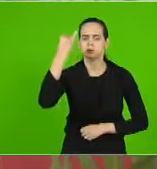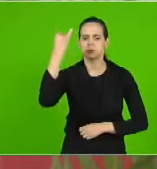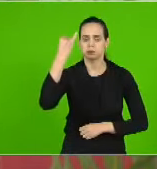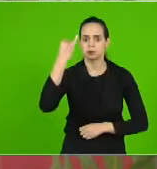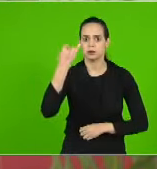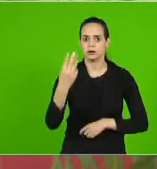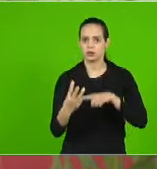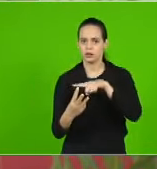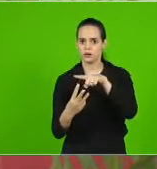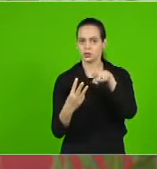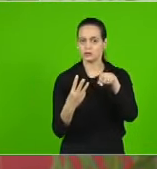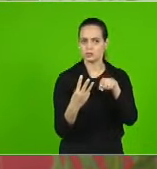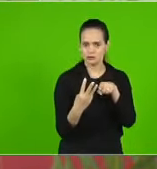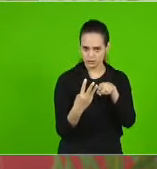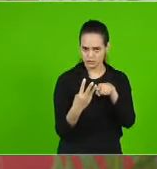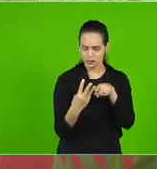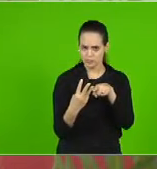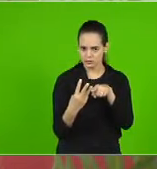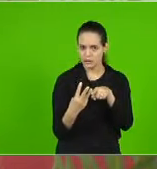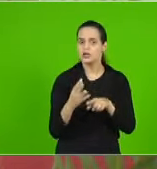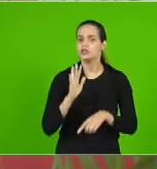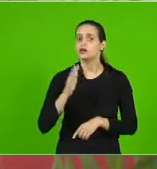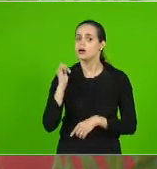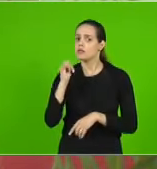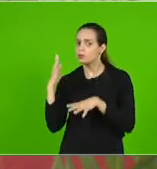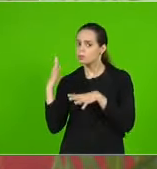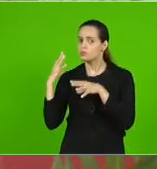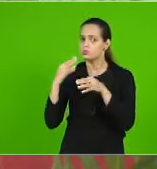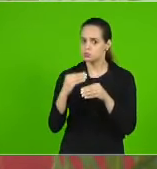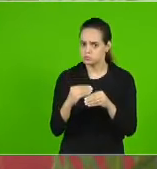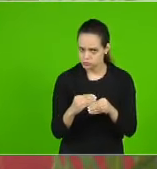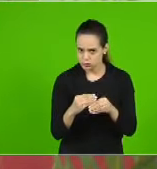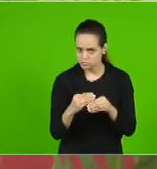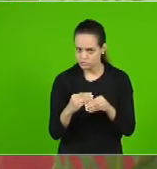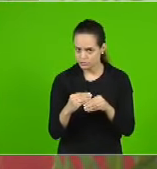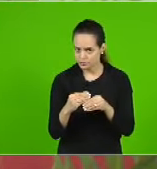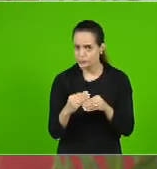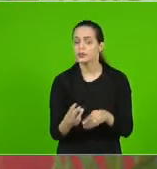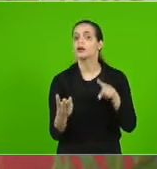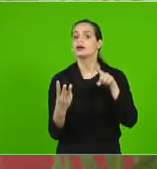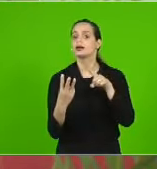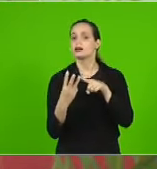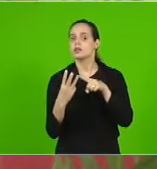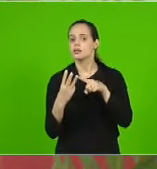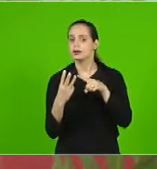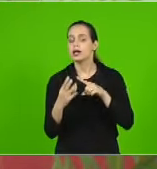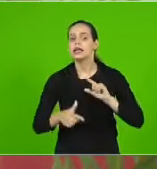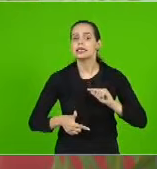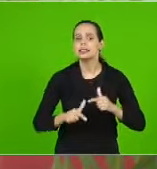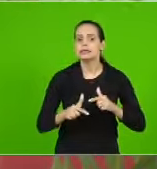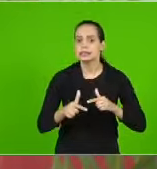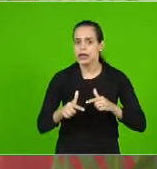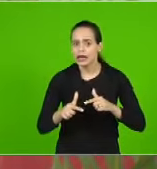Самая важная часть из этих трех тем – это возвращение